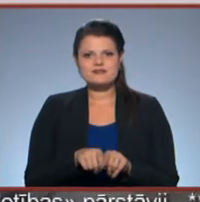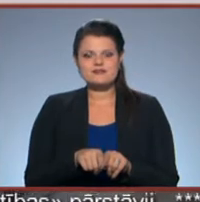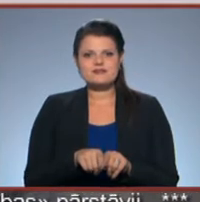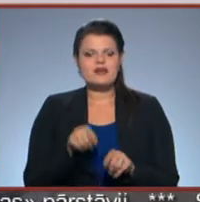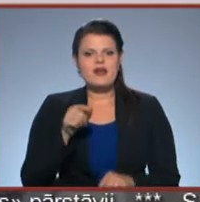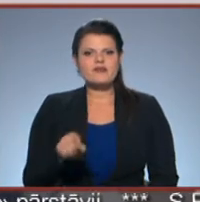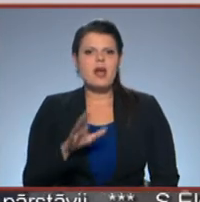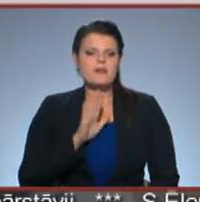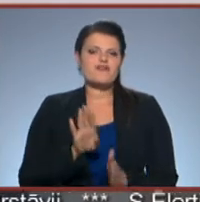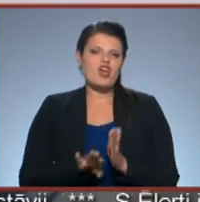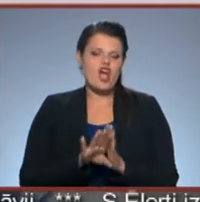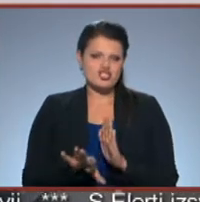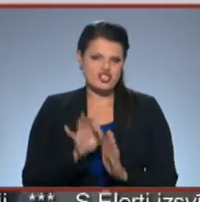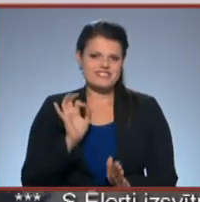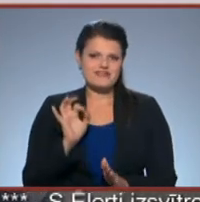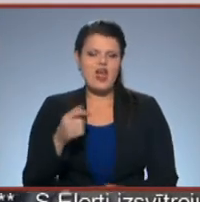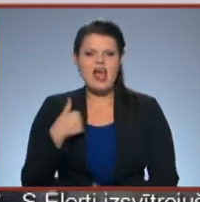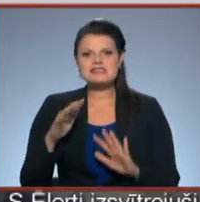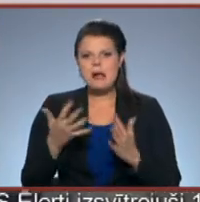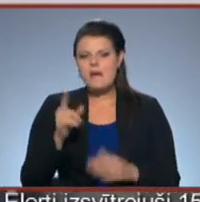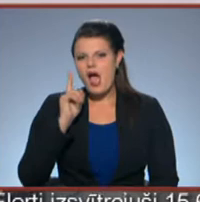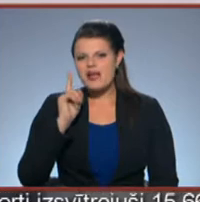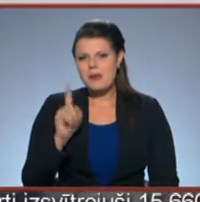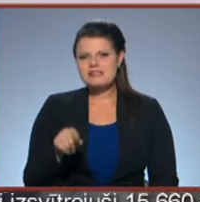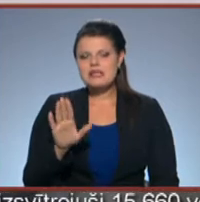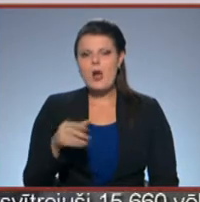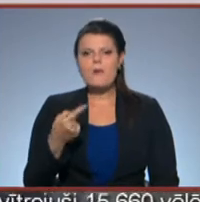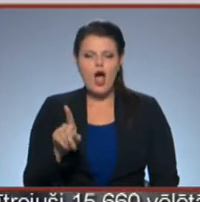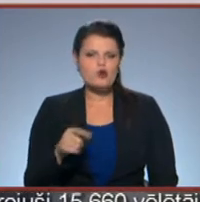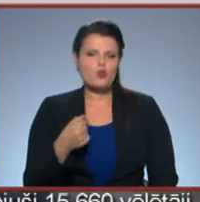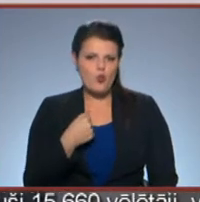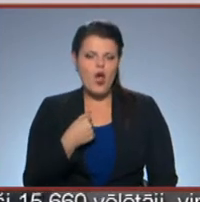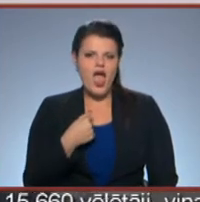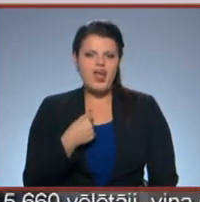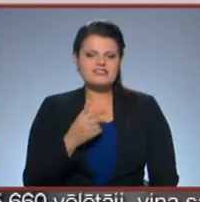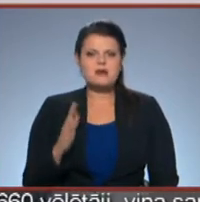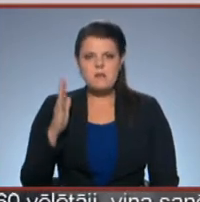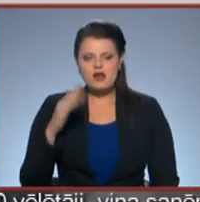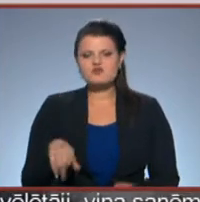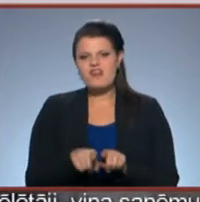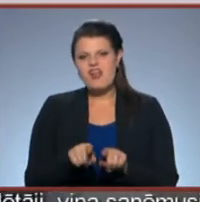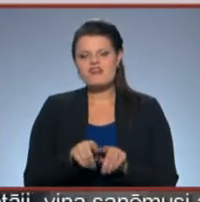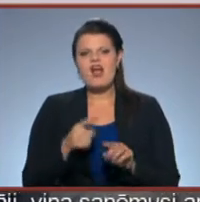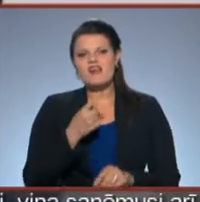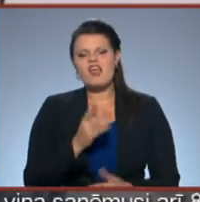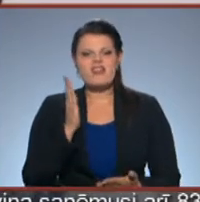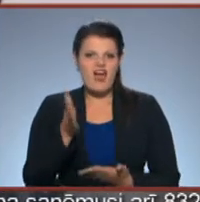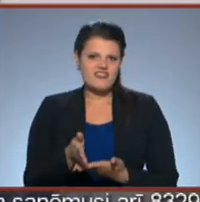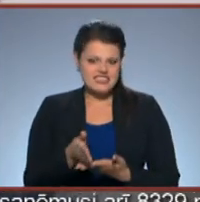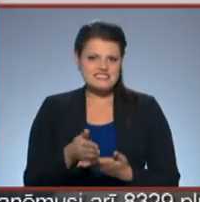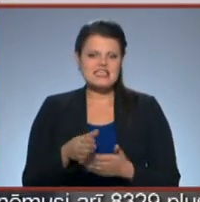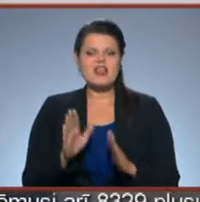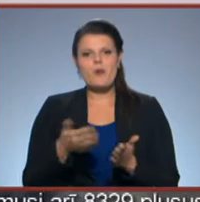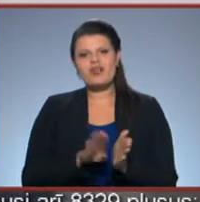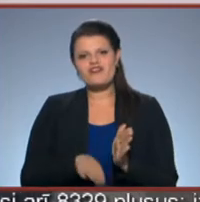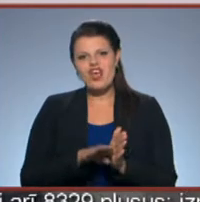tā bija vienkārši izvēle. Es apmēram zināju, pa ko es balsoju, tas vienalga ir vienā virzienā, bet